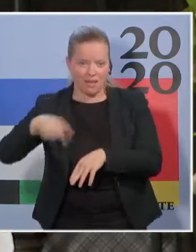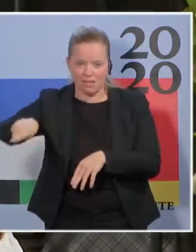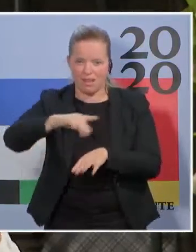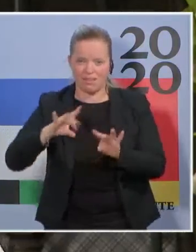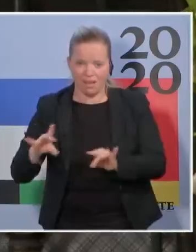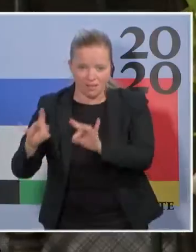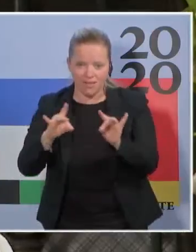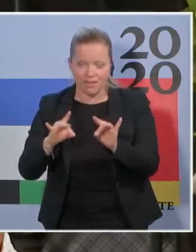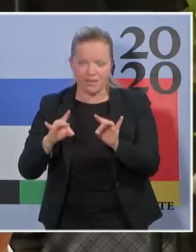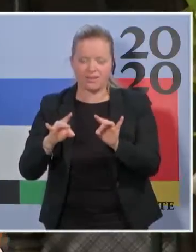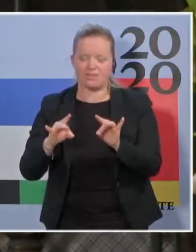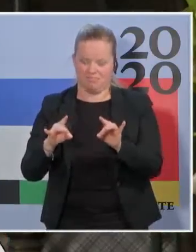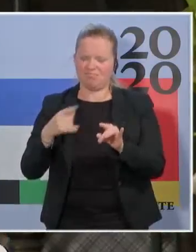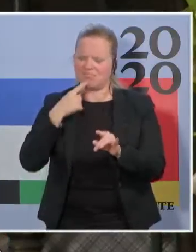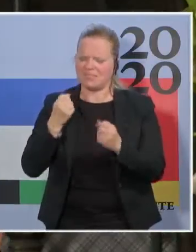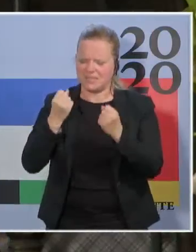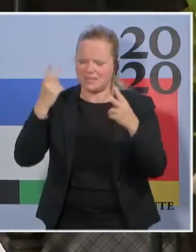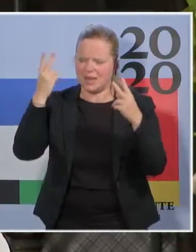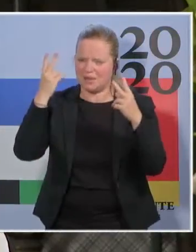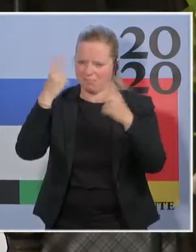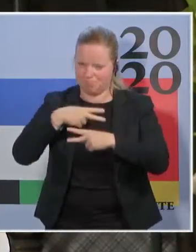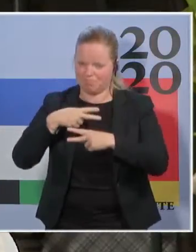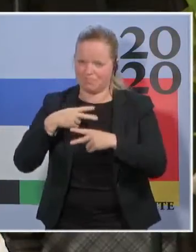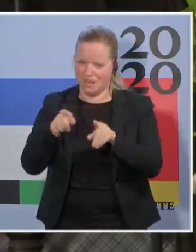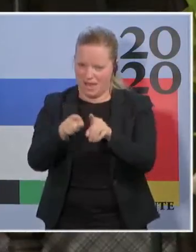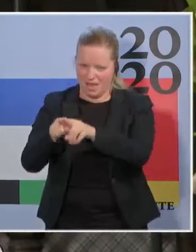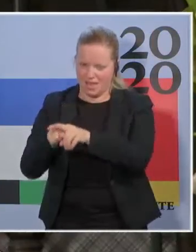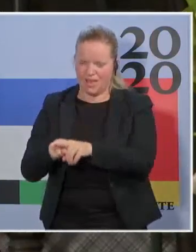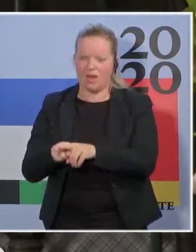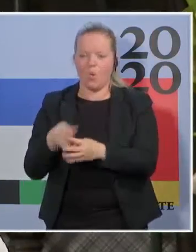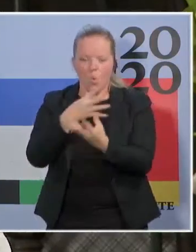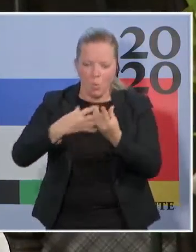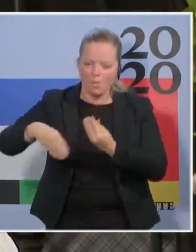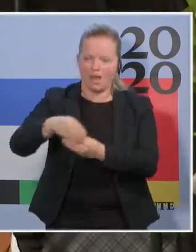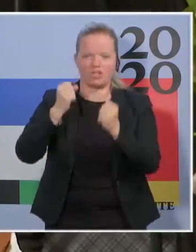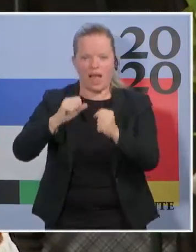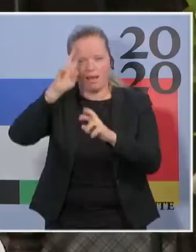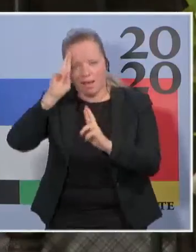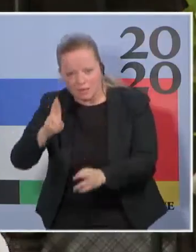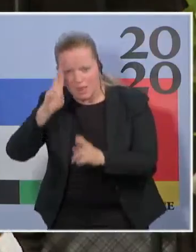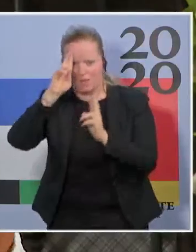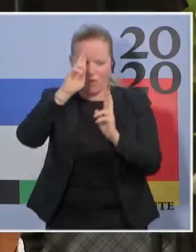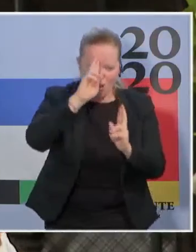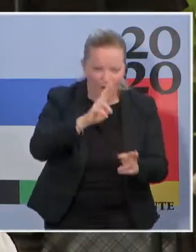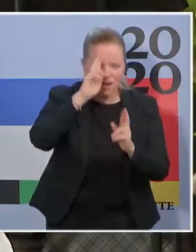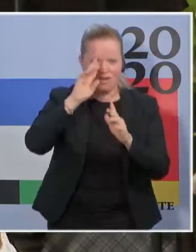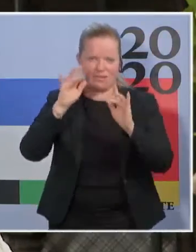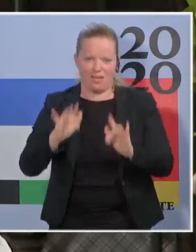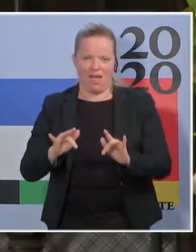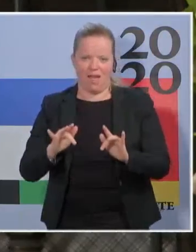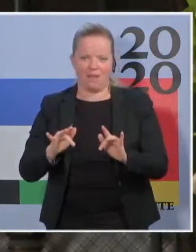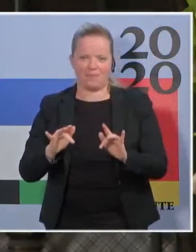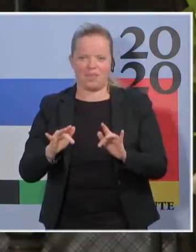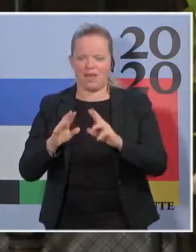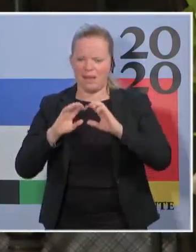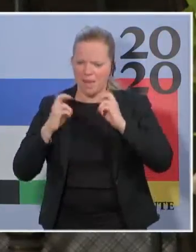ganz, wirklich sehr respektvolle Umgangsweise. Und man ist ein Gremium, es ist auch schwer zuordnenbar im Vorhinein,